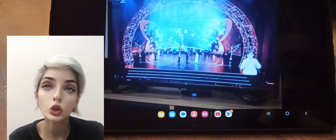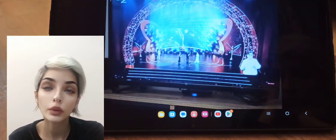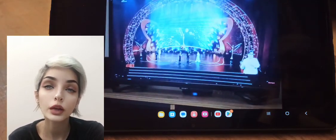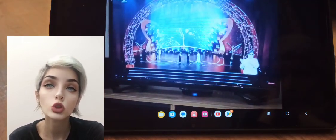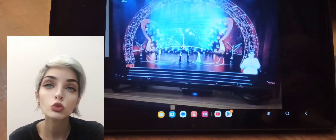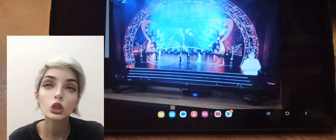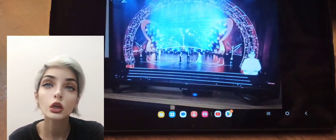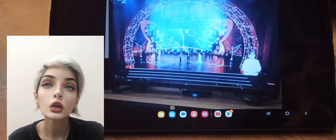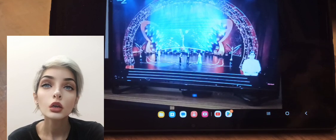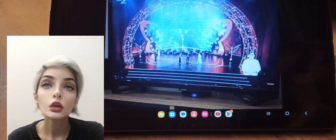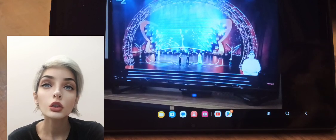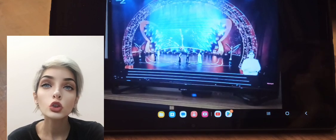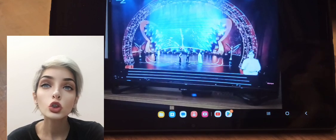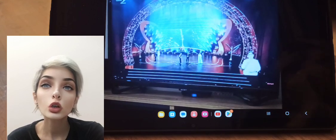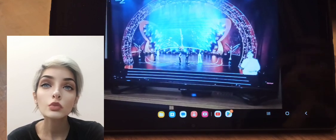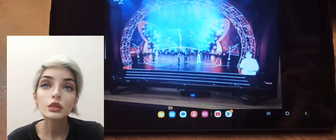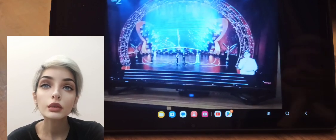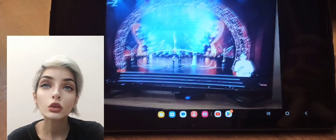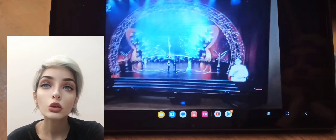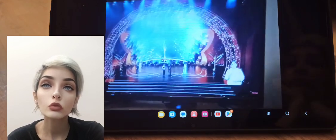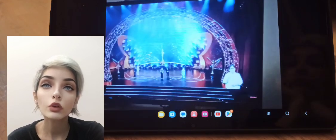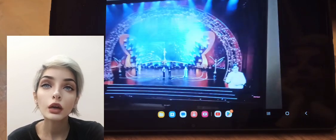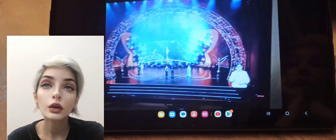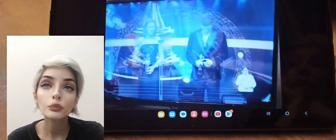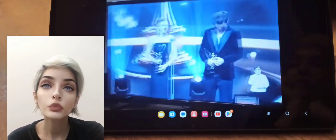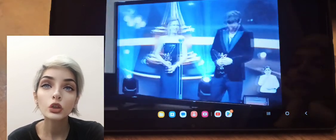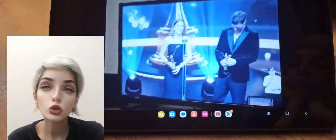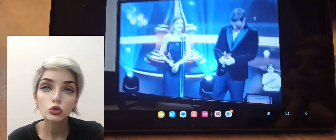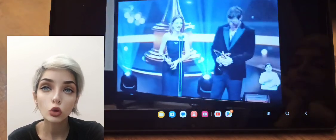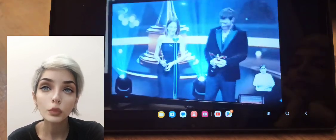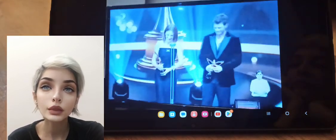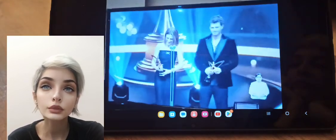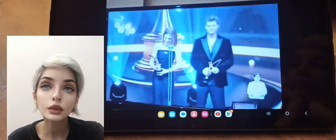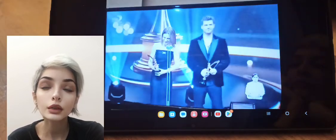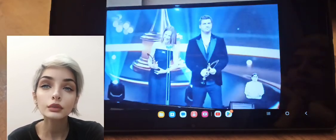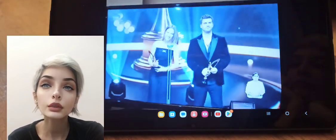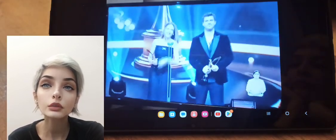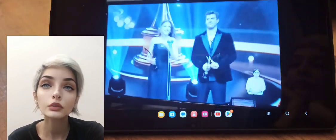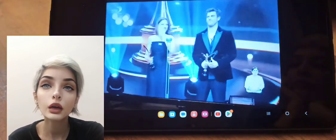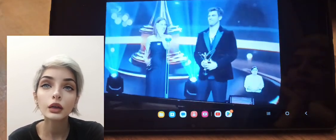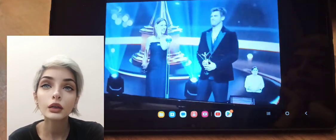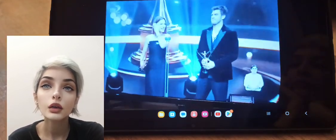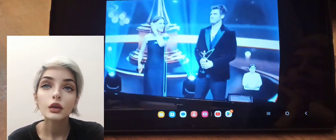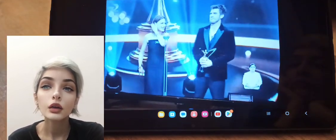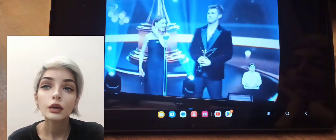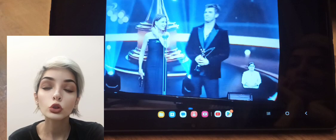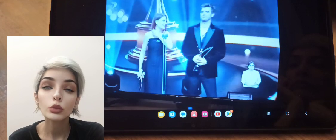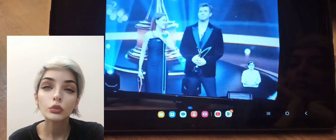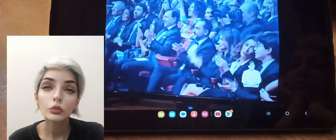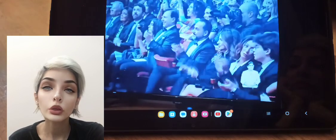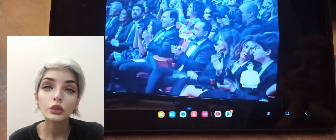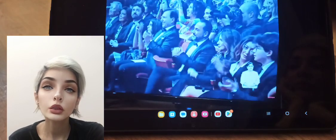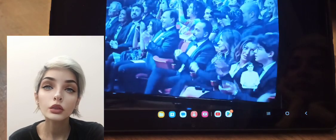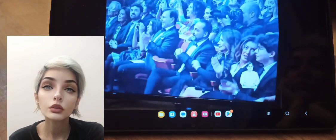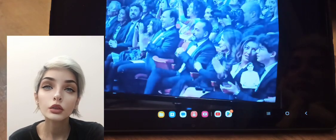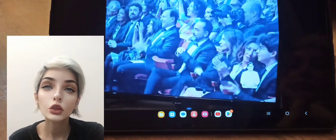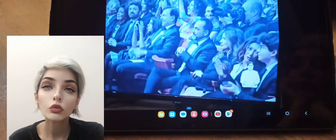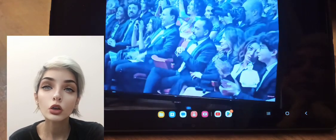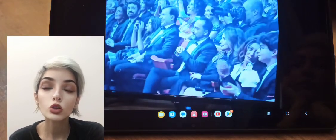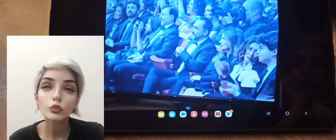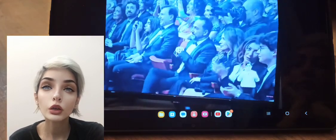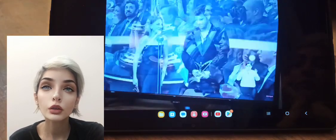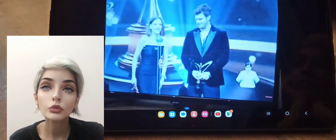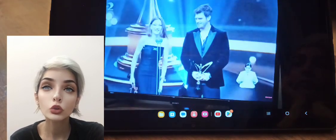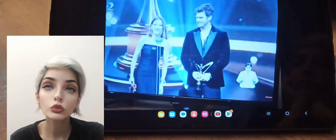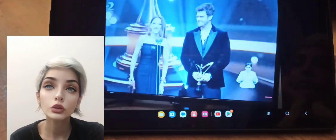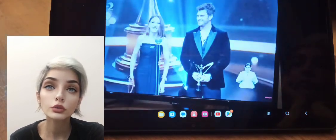پرشیا پخش میشه. اینجا هم سرنای و کیوانچ صحبت کردن و همطور که میبینید کیوانچ